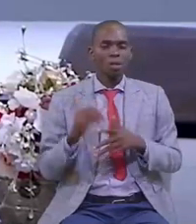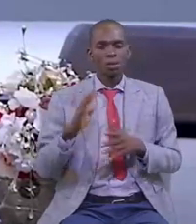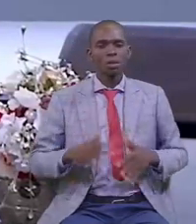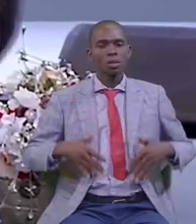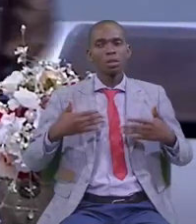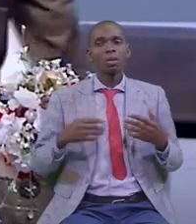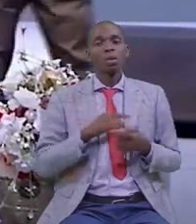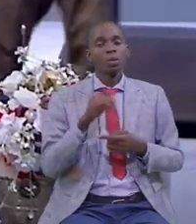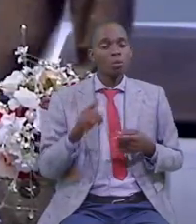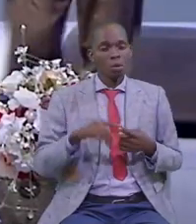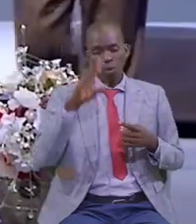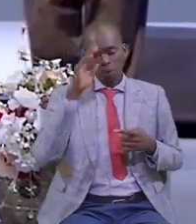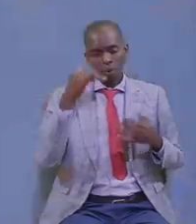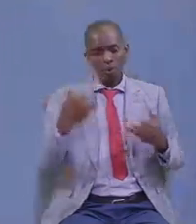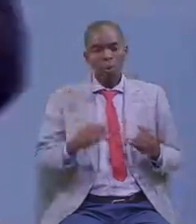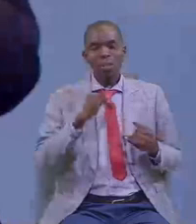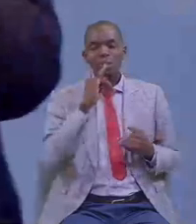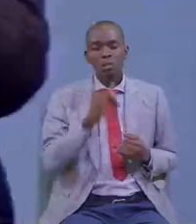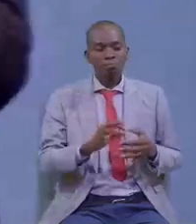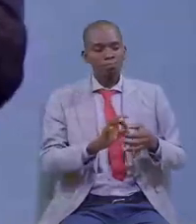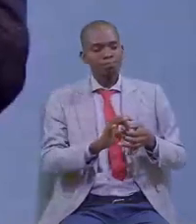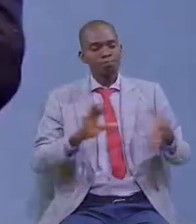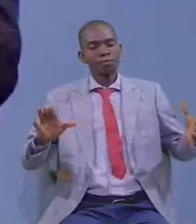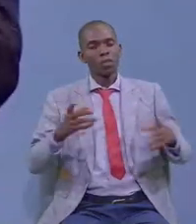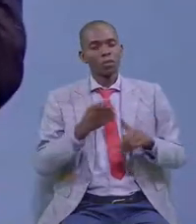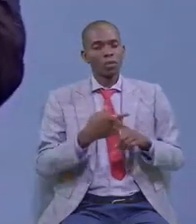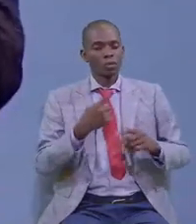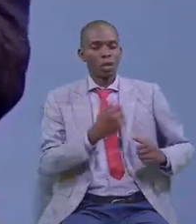Même quand il a désengagé de l'armée,